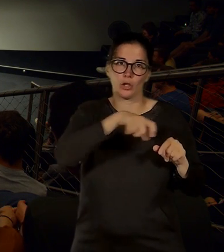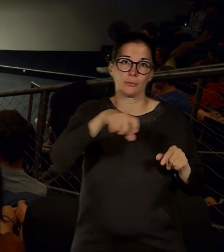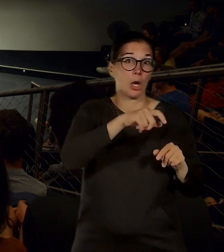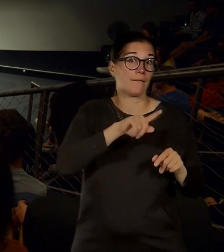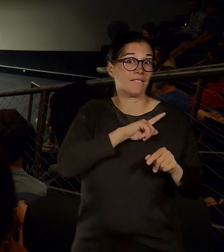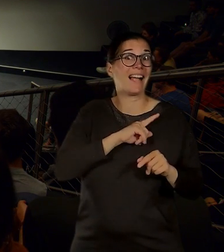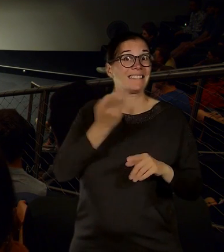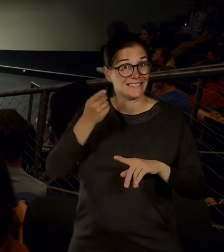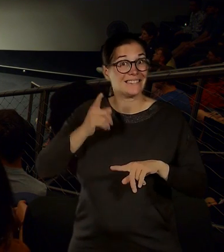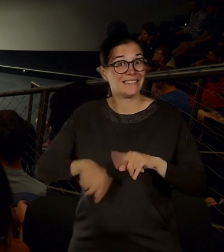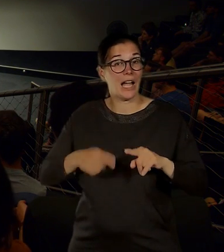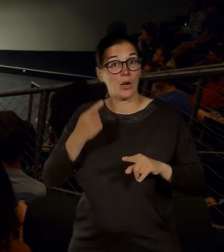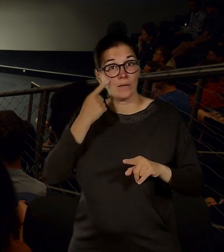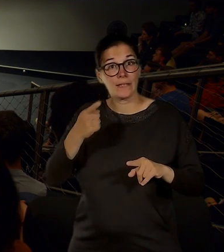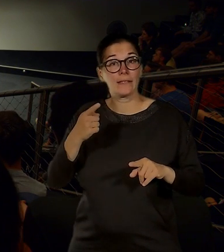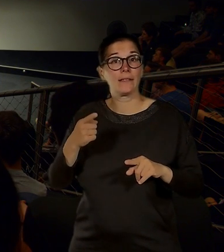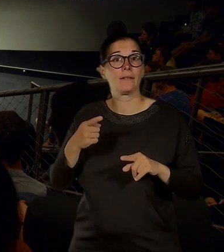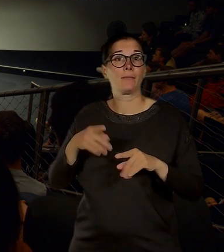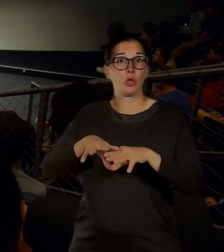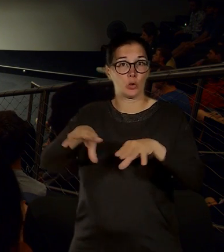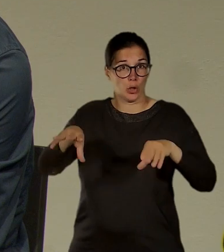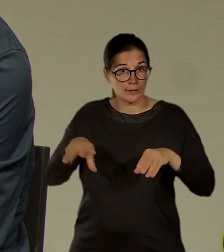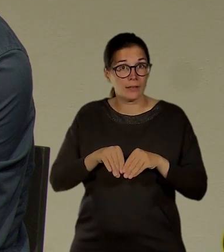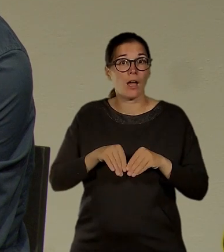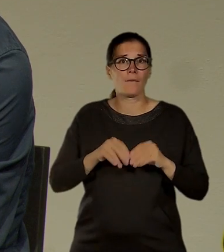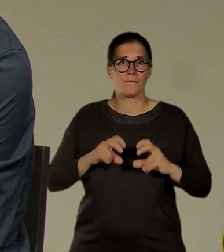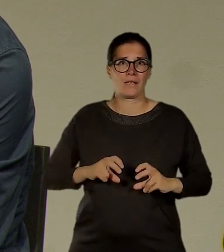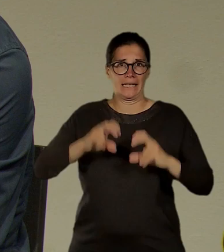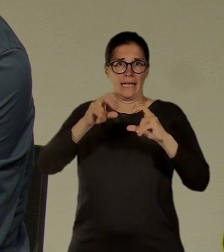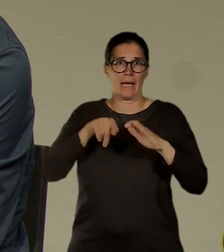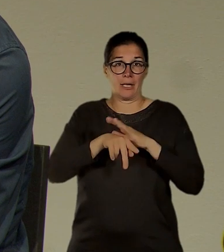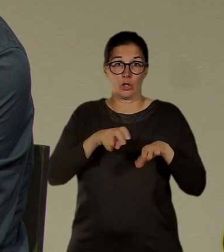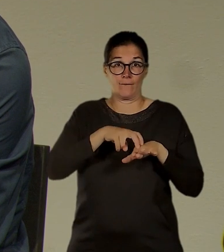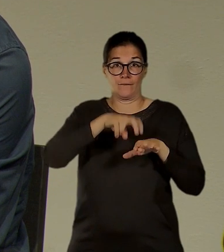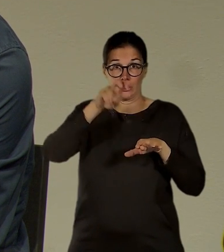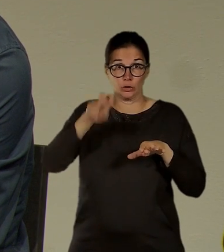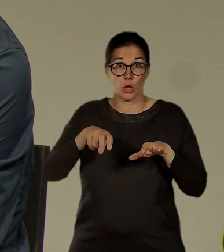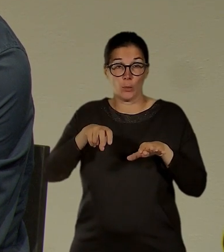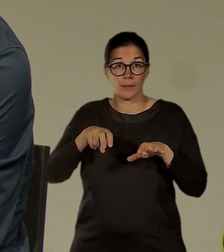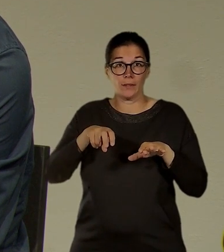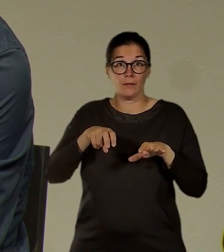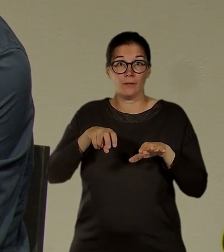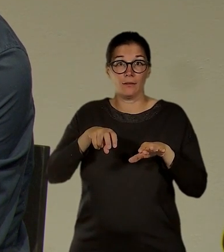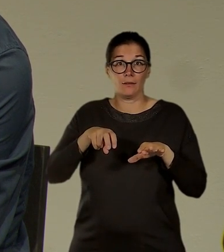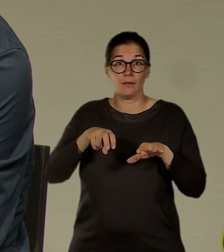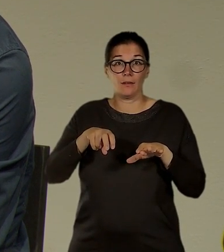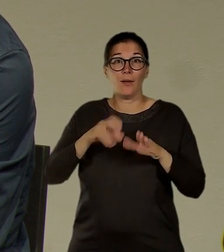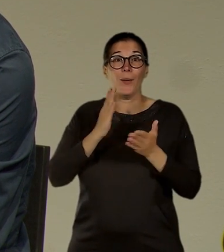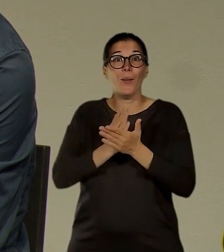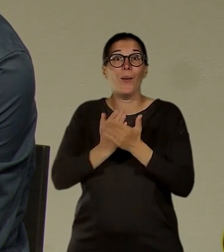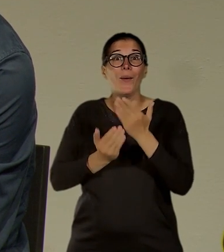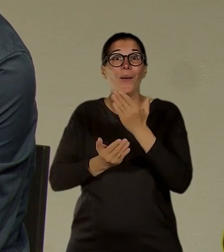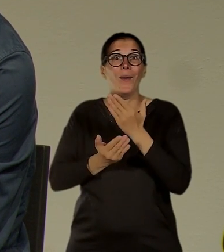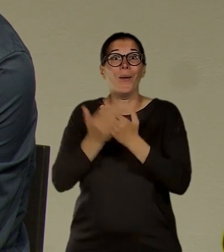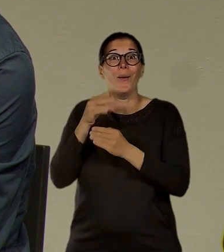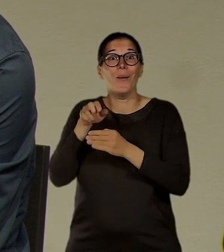kdy rodina vystoupila z výtahu metra a už jako skoro vstupovali